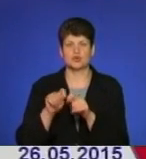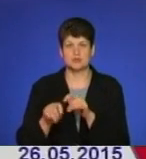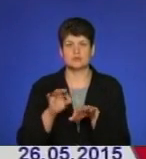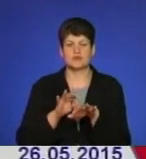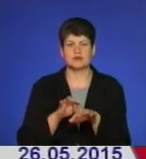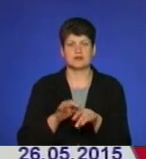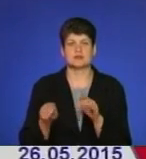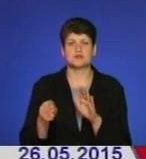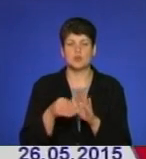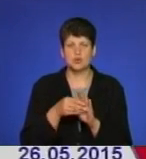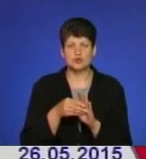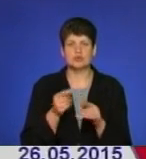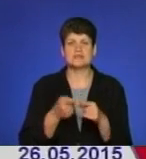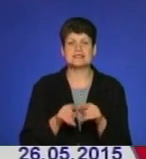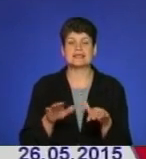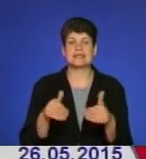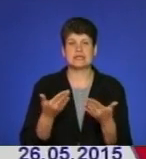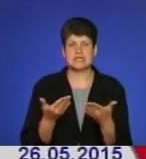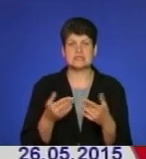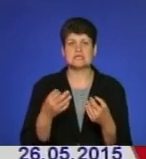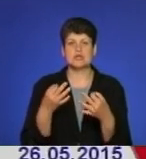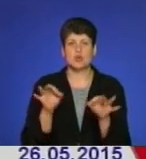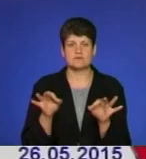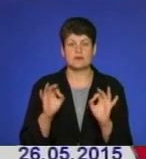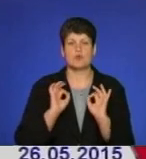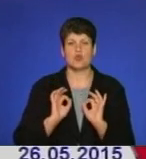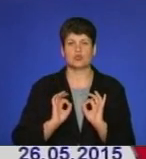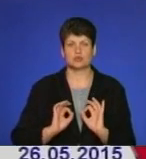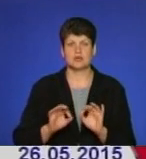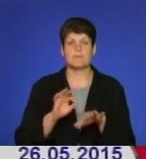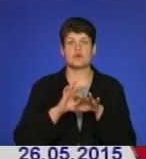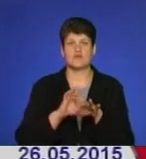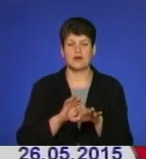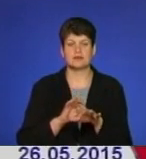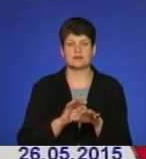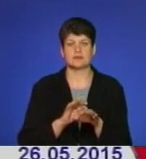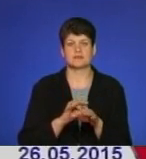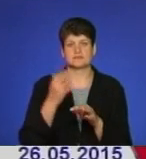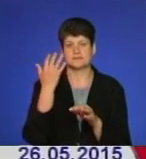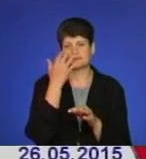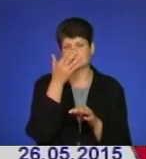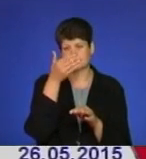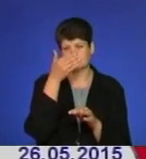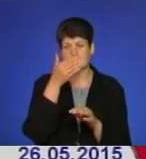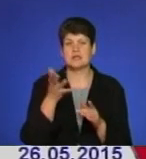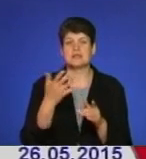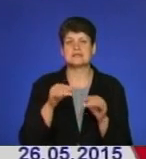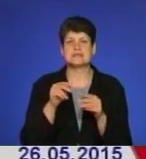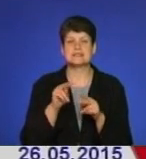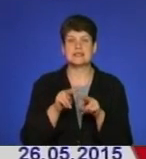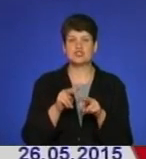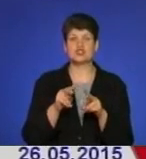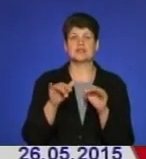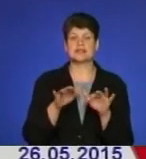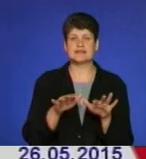це надається дозвіл прокуратурою, проведення негласних слідчих дій, які надаються апеляційним судом, в